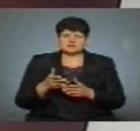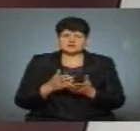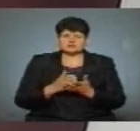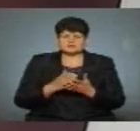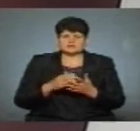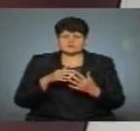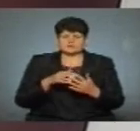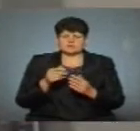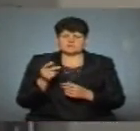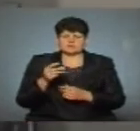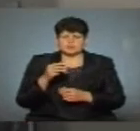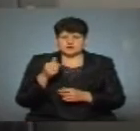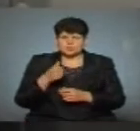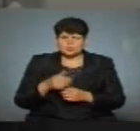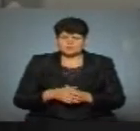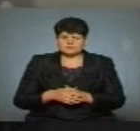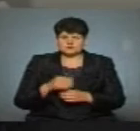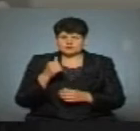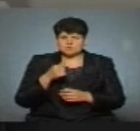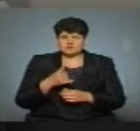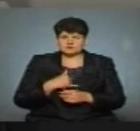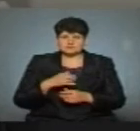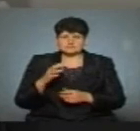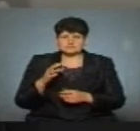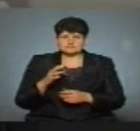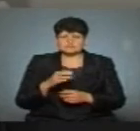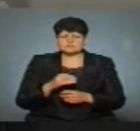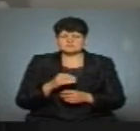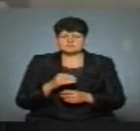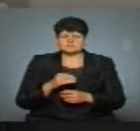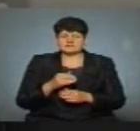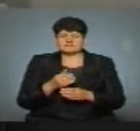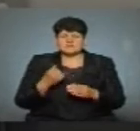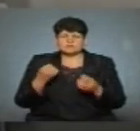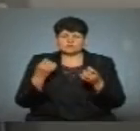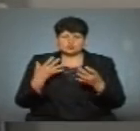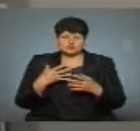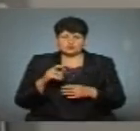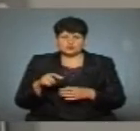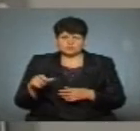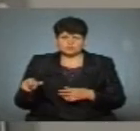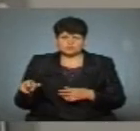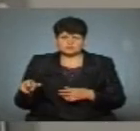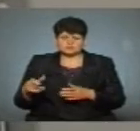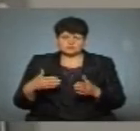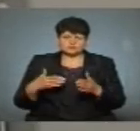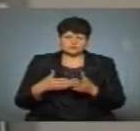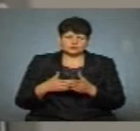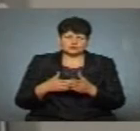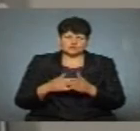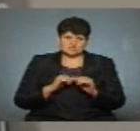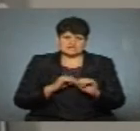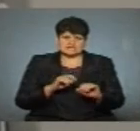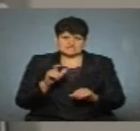року. Ну, в Україні в нас всі герої. Від простого люду і до самого